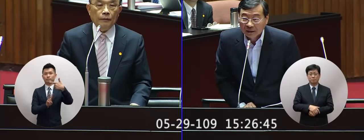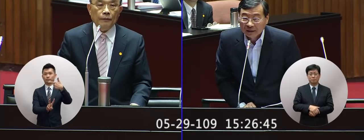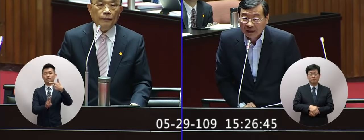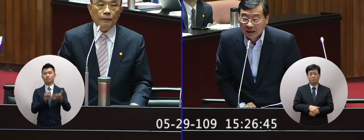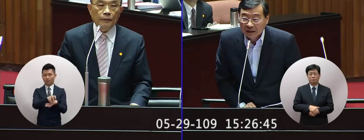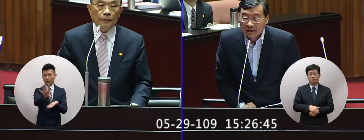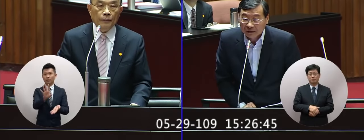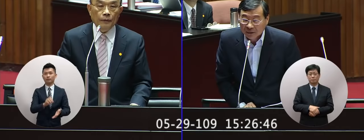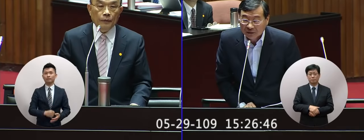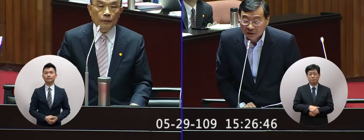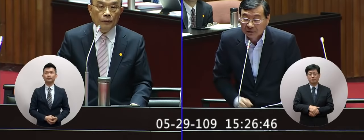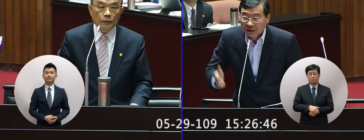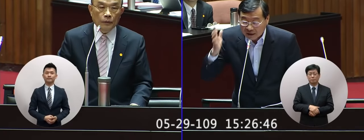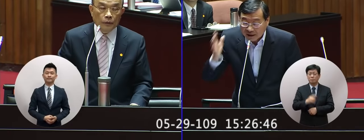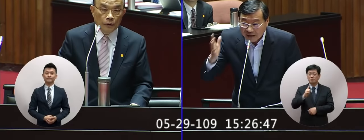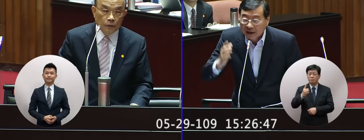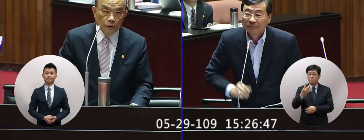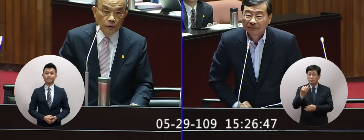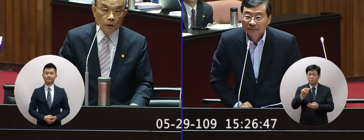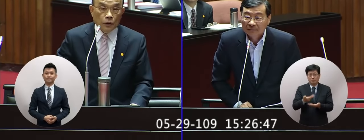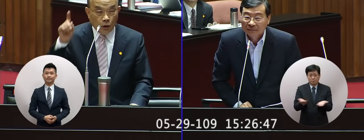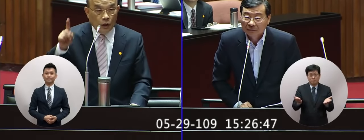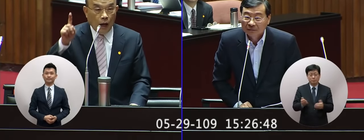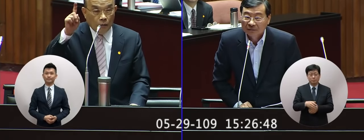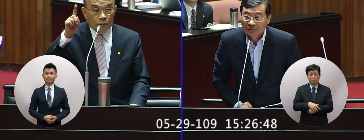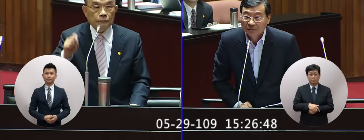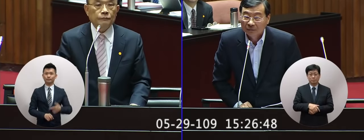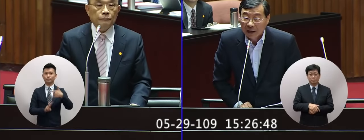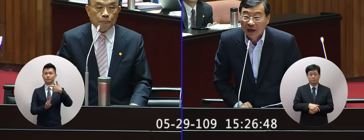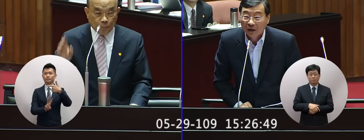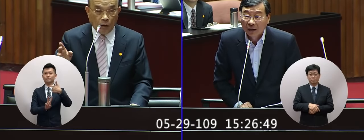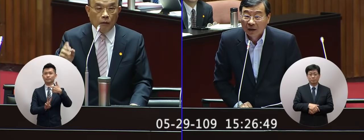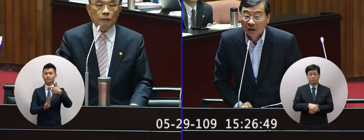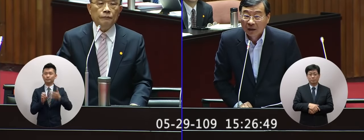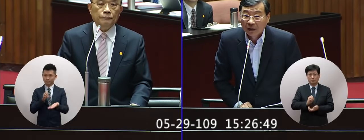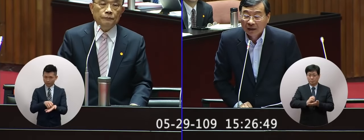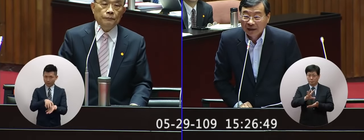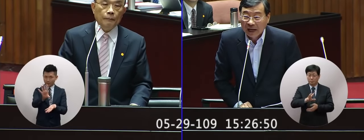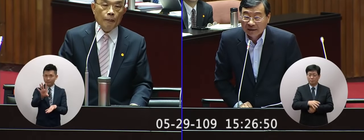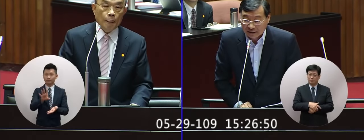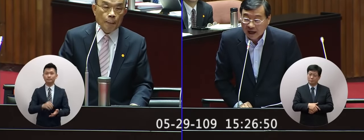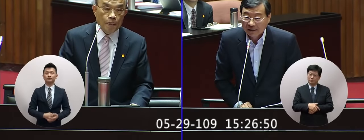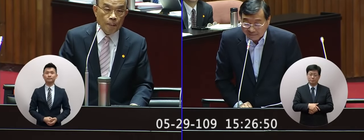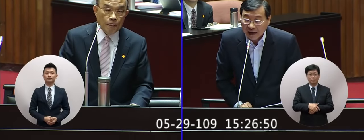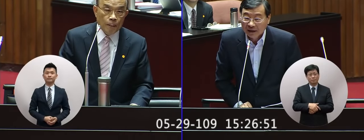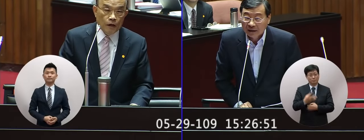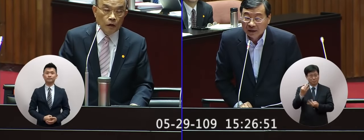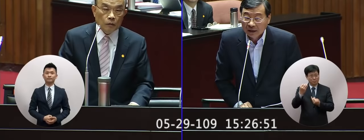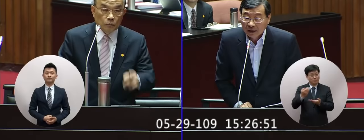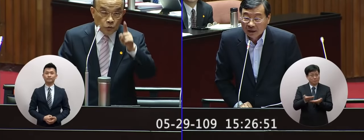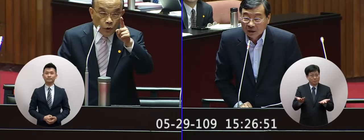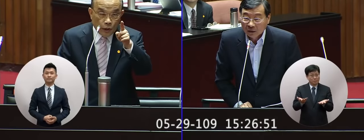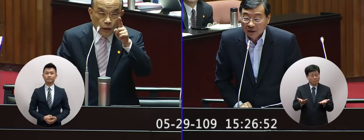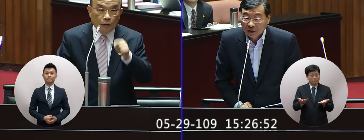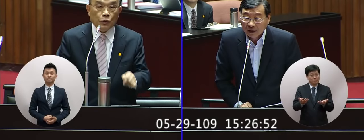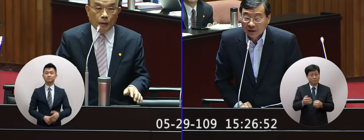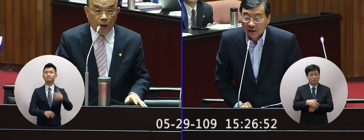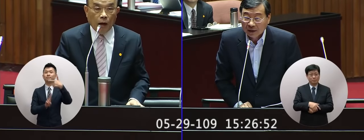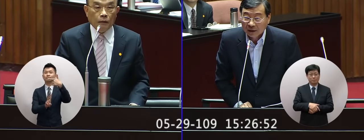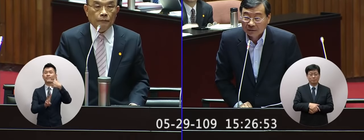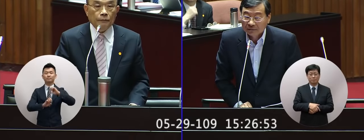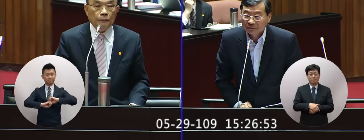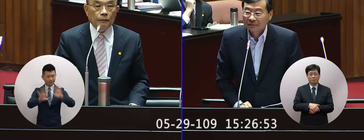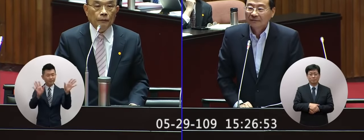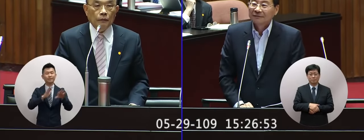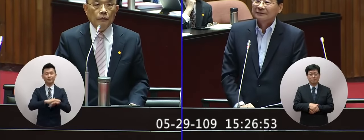报告。 什么时候要花？ 6月2号 报告。 报告。 那几号要花？ 6月2号就